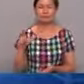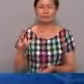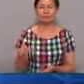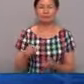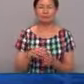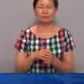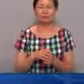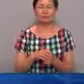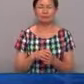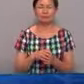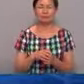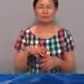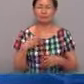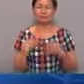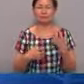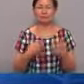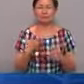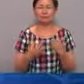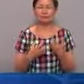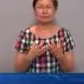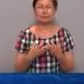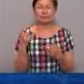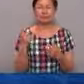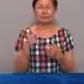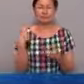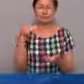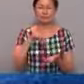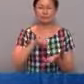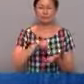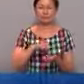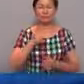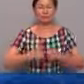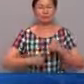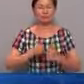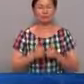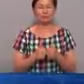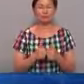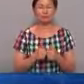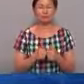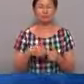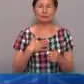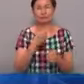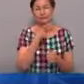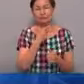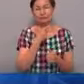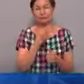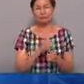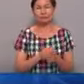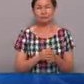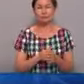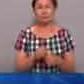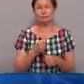и счастливы. Очень волнительно. Я в первый раз. Мне очень здесь нравится. Все